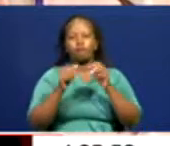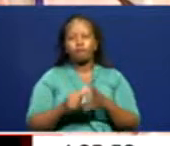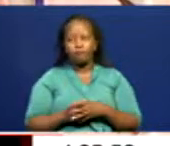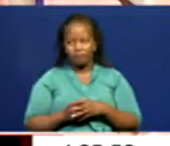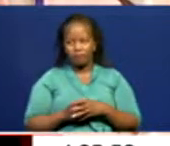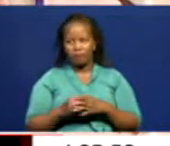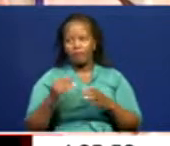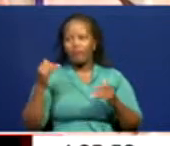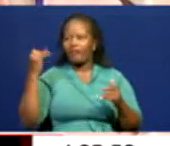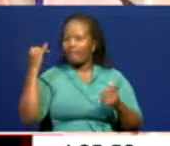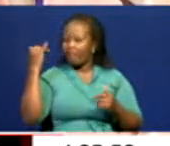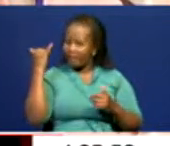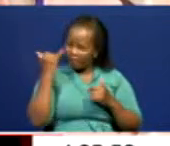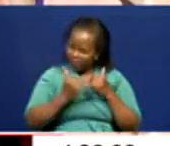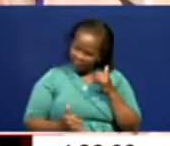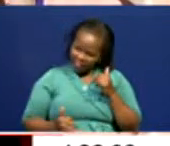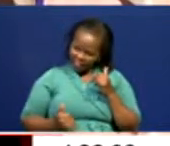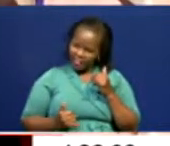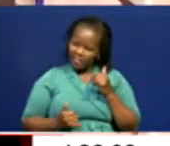mwisho kabisa,